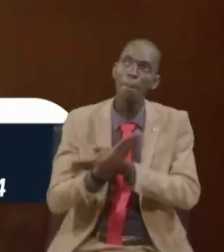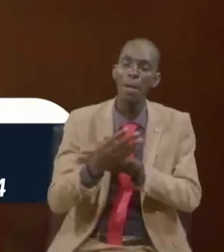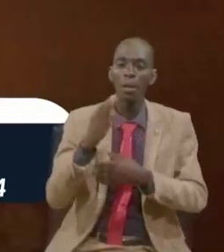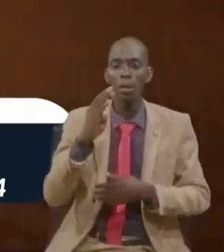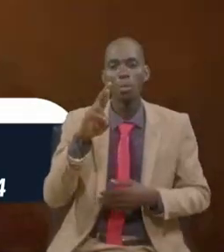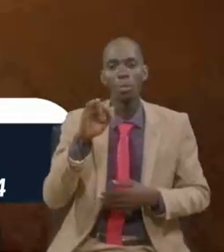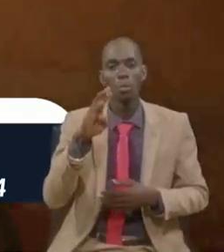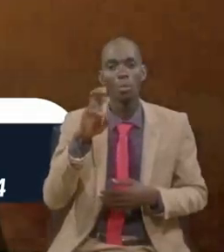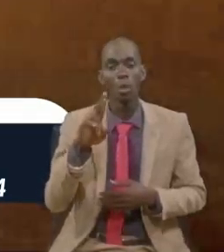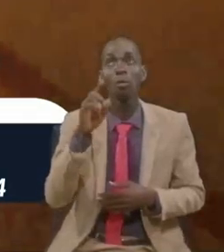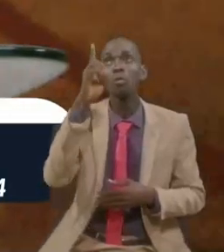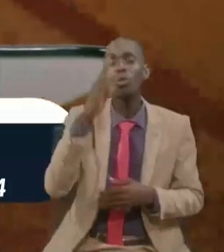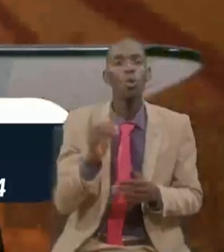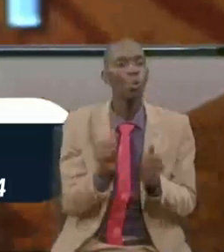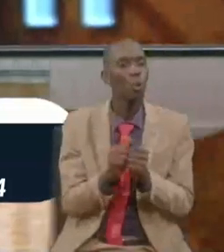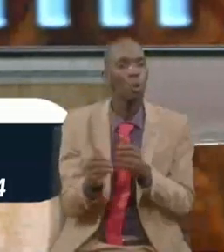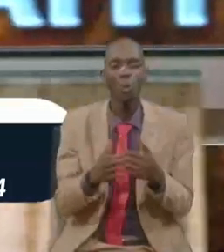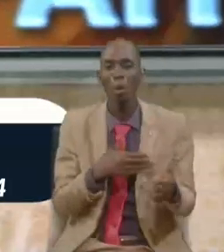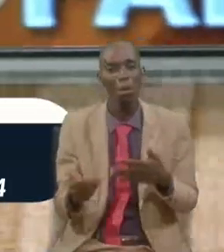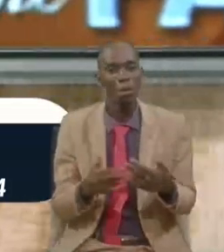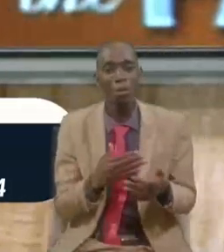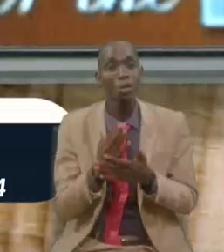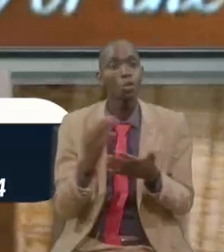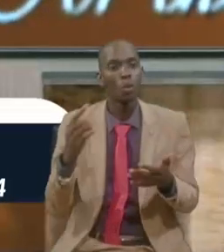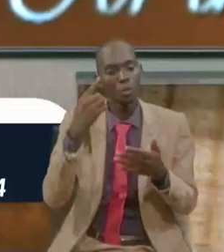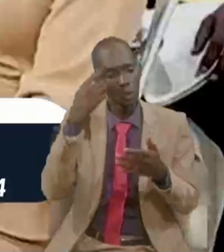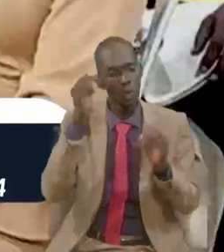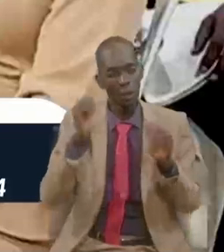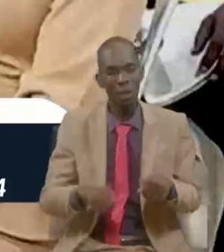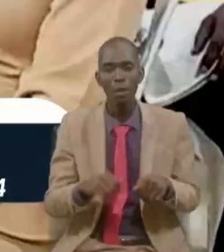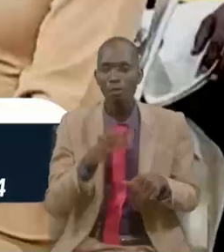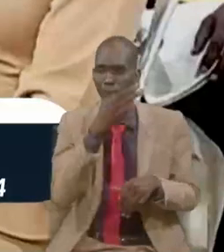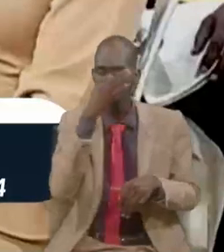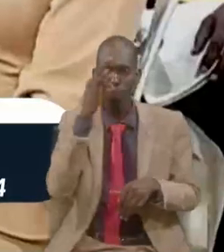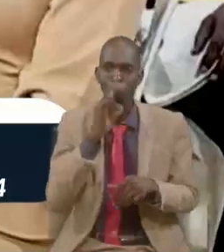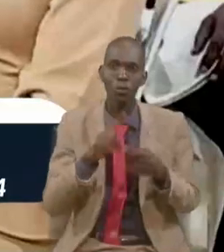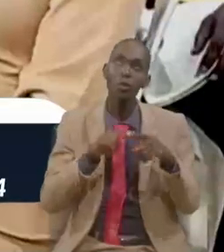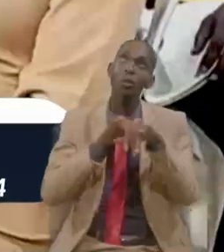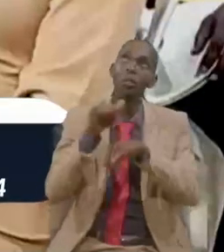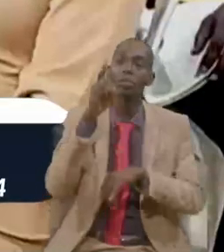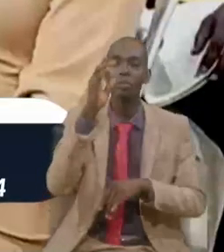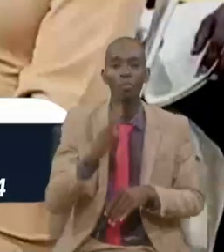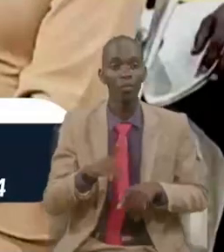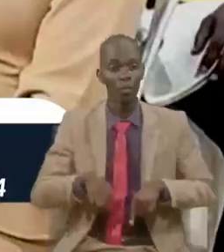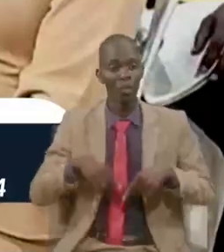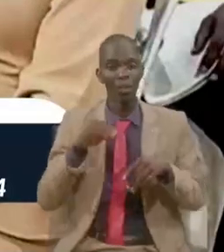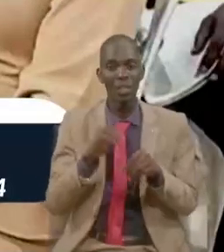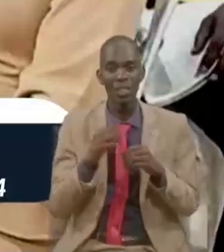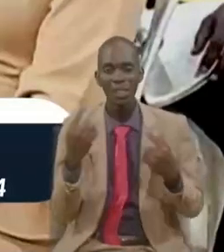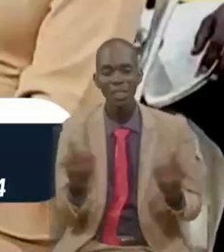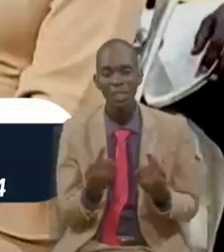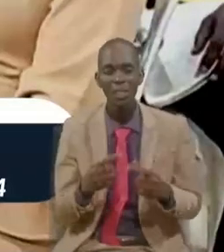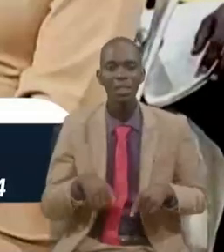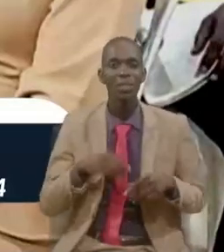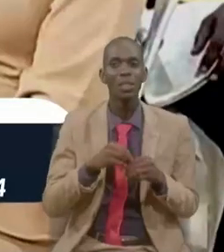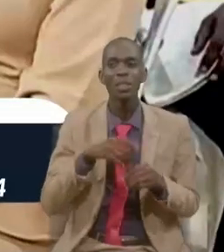qui croient et corrompre Dieu avec quelque chose. De certains, ils croient corrompre Dieu avec les jeûnes, avec